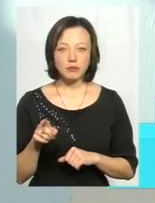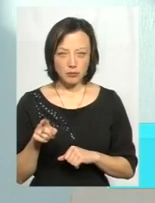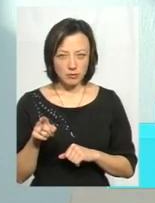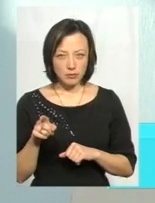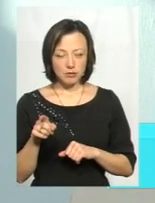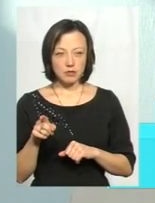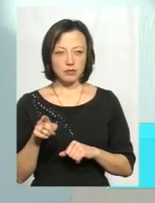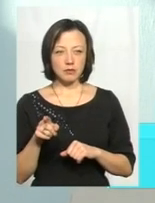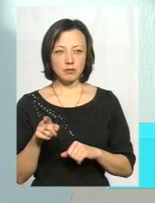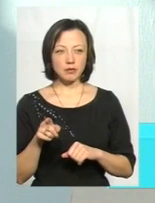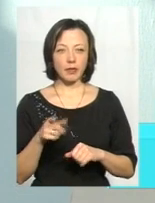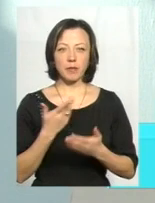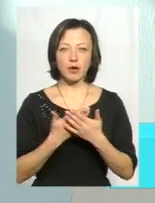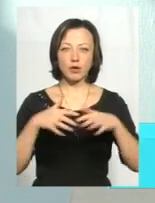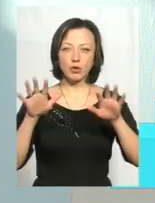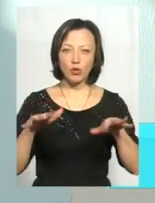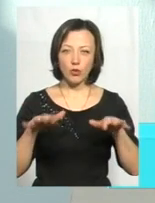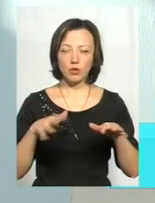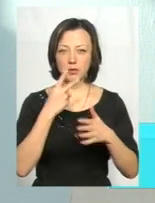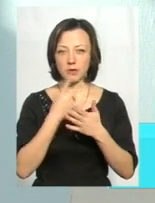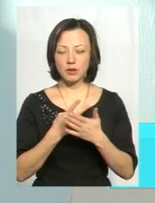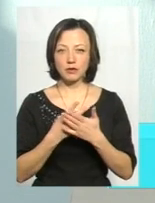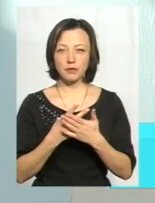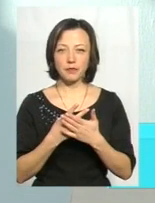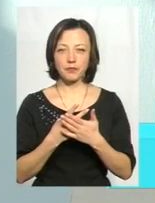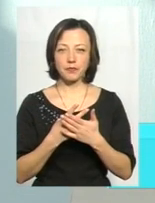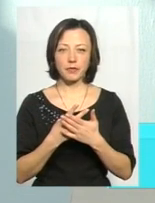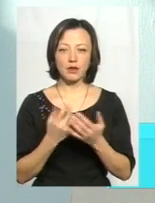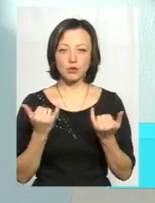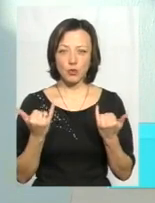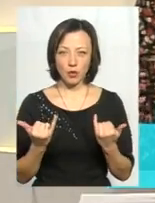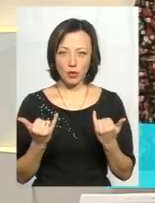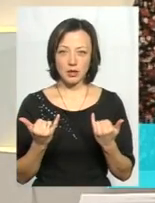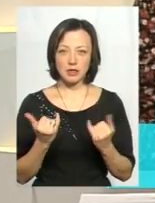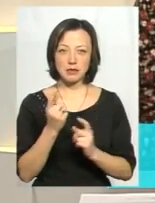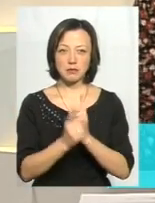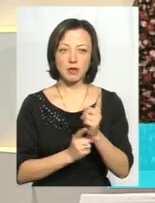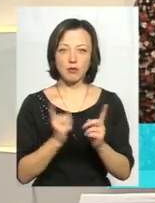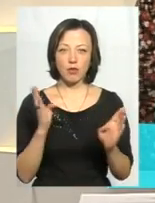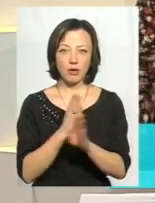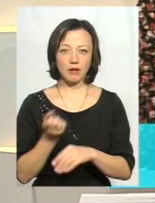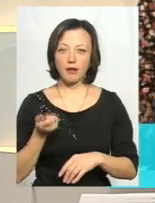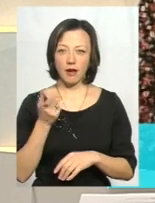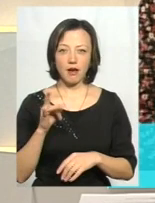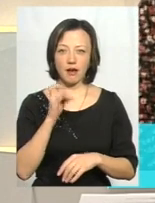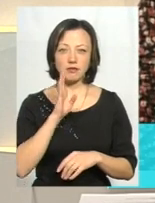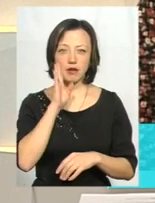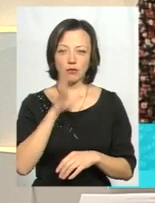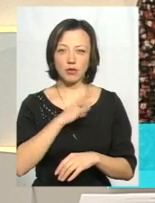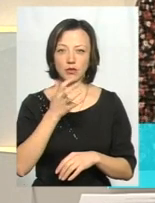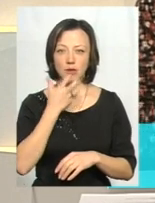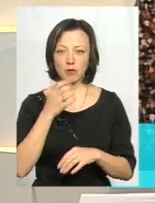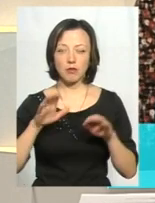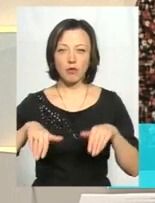ну, скажімо, коли йде дощ, та, от ми спостерігаємо. Ну, у нас от сьогодні змінювалася погода декілька разів. Зранку було в нас